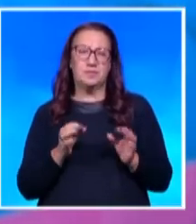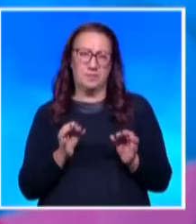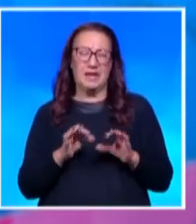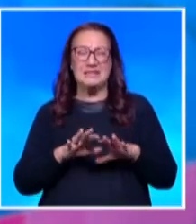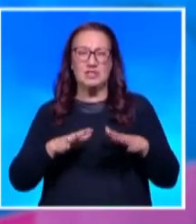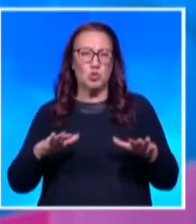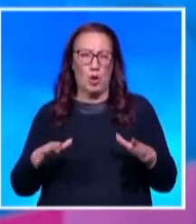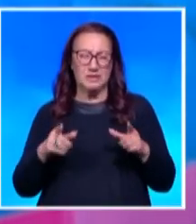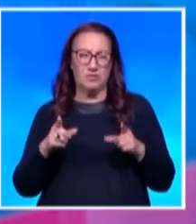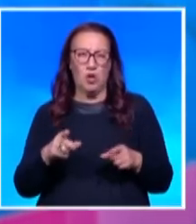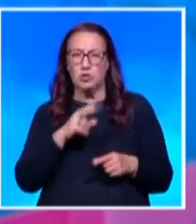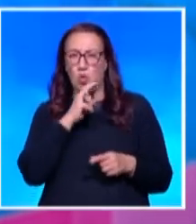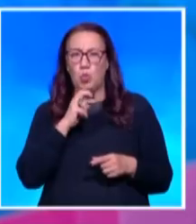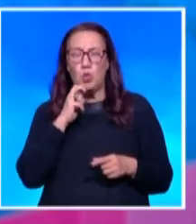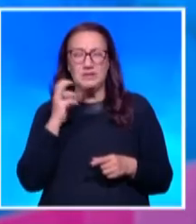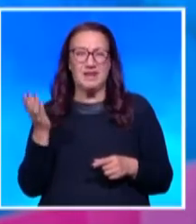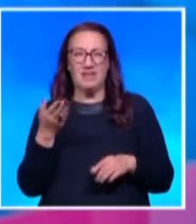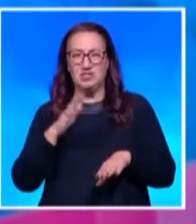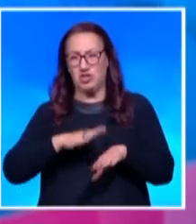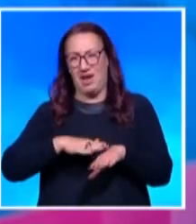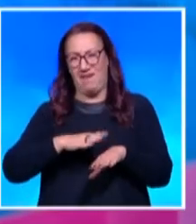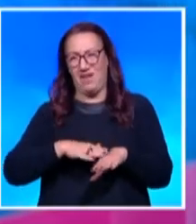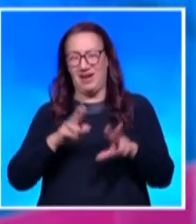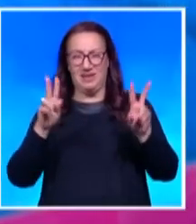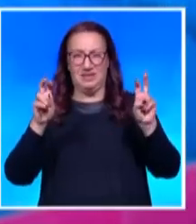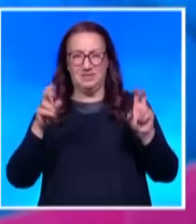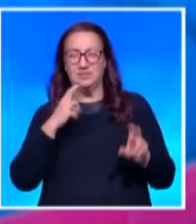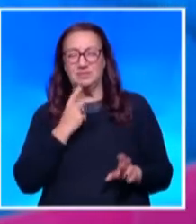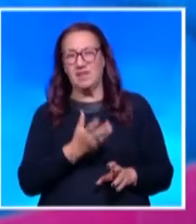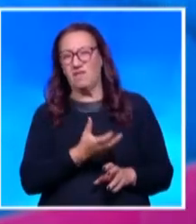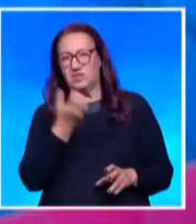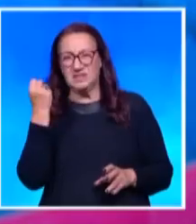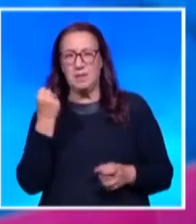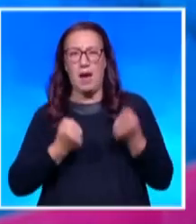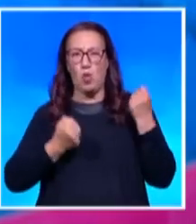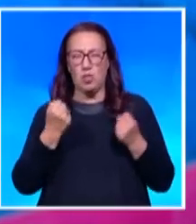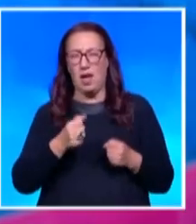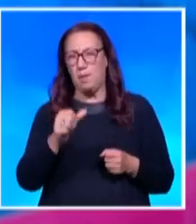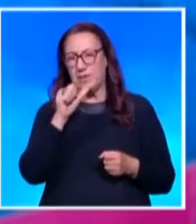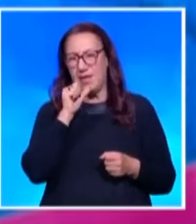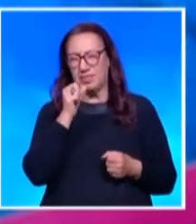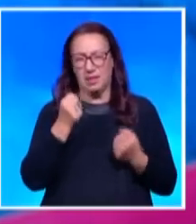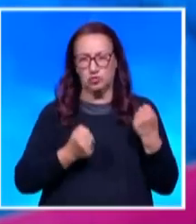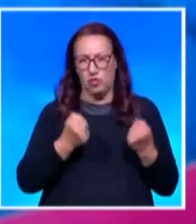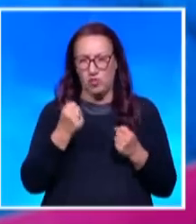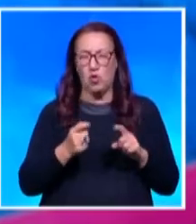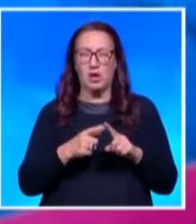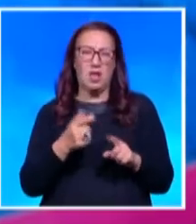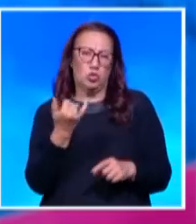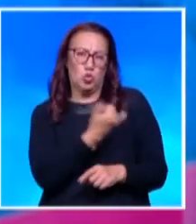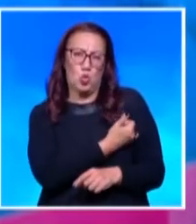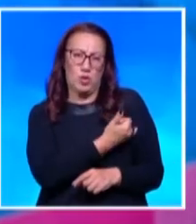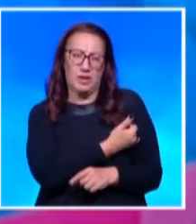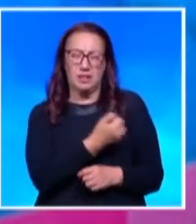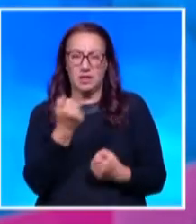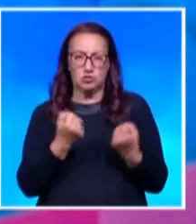мвр вече се хвали в кавички че отнема моторни превозни средства по простата причина че няма това правомощие